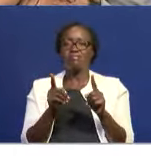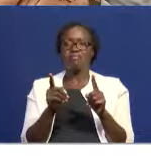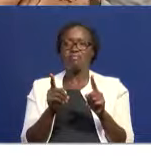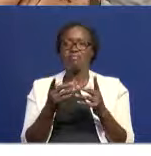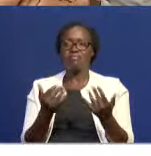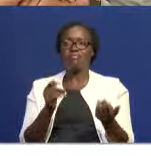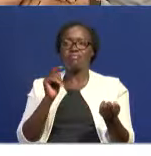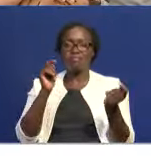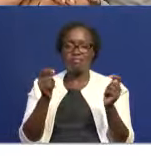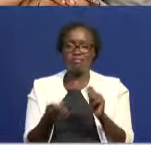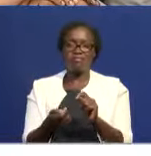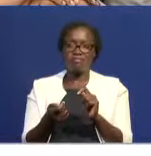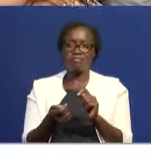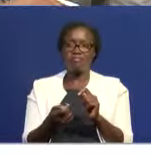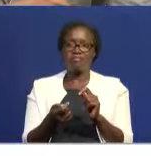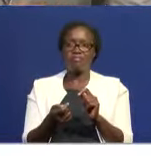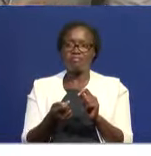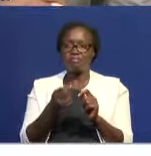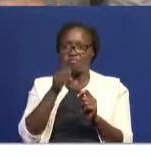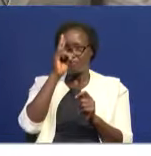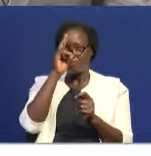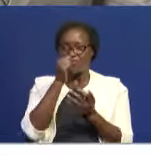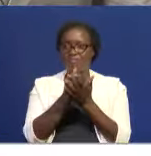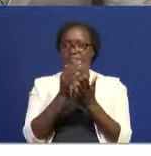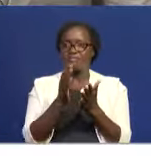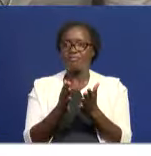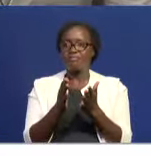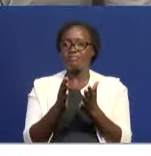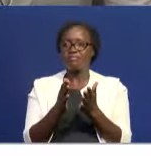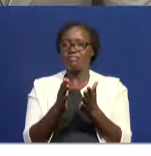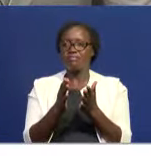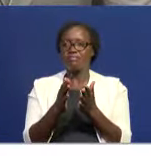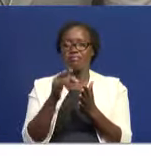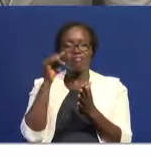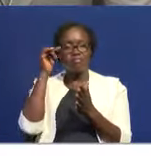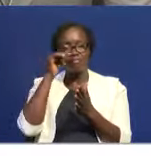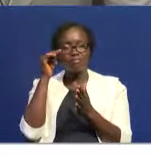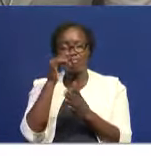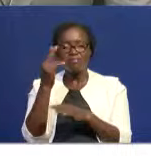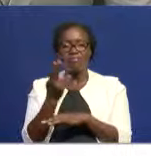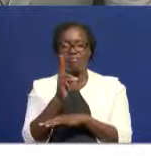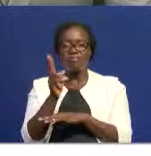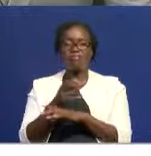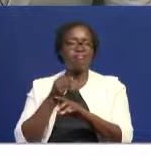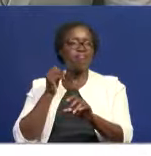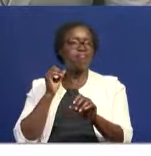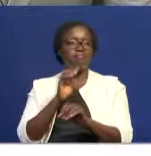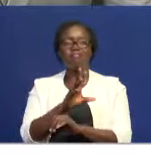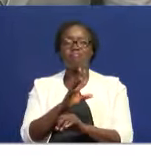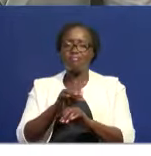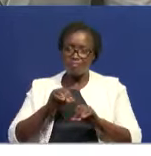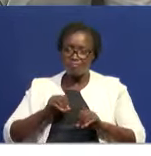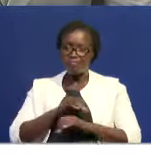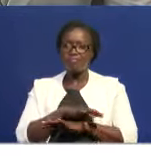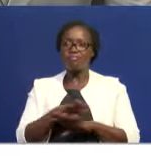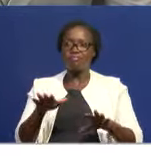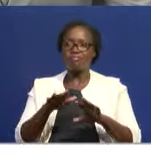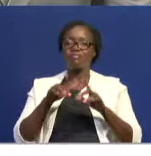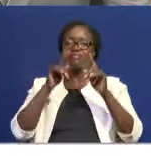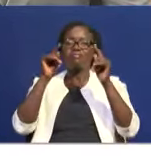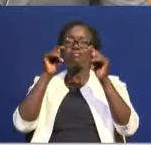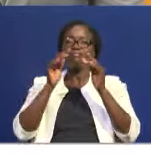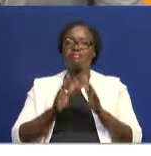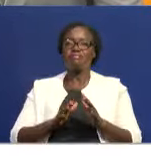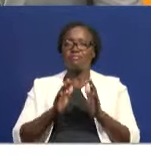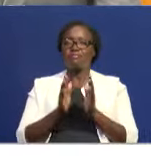sasa hivi tunaona kuwa maafisa wa polisi wanatupa vitoa machozi ili kuwatawanya waandamanaji.